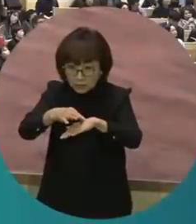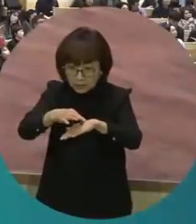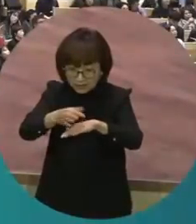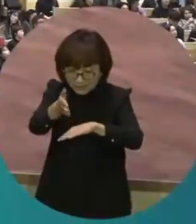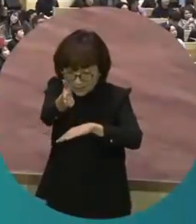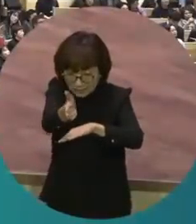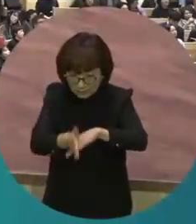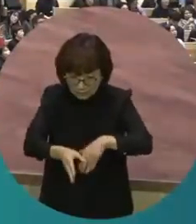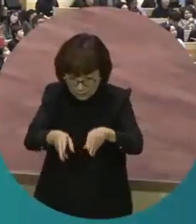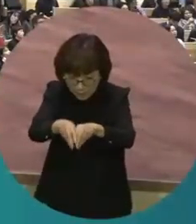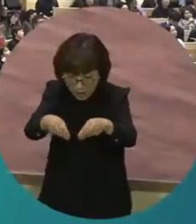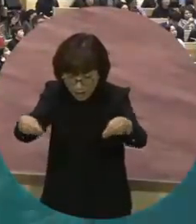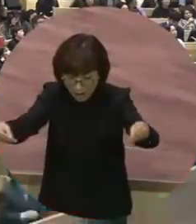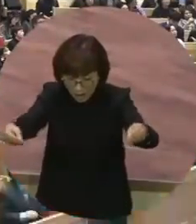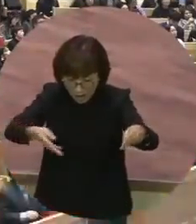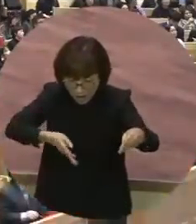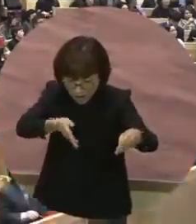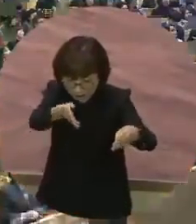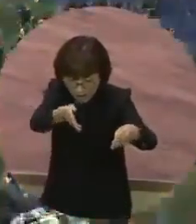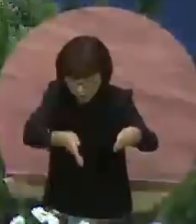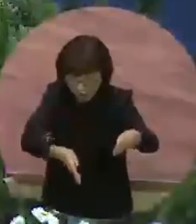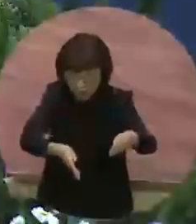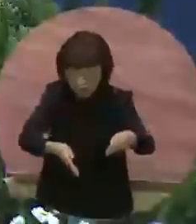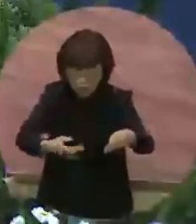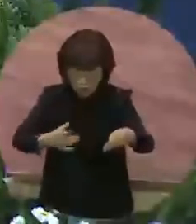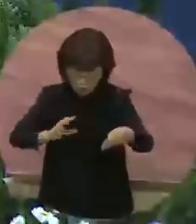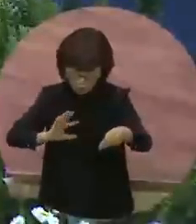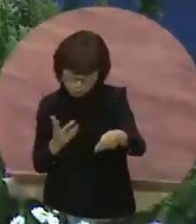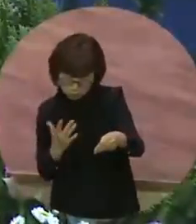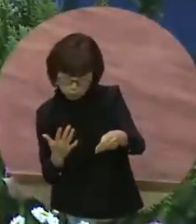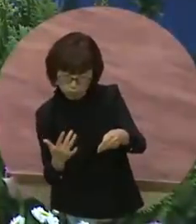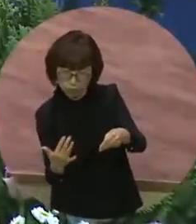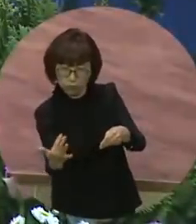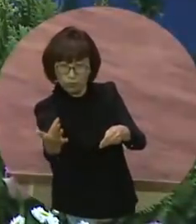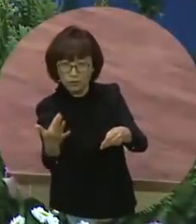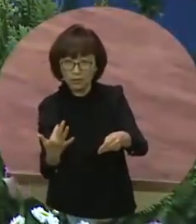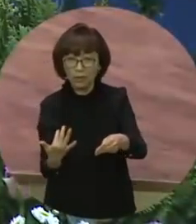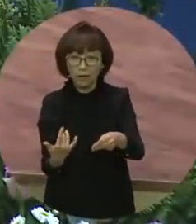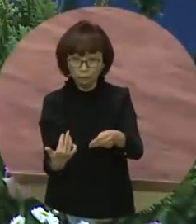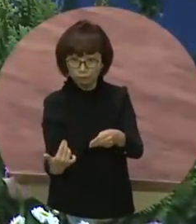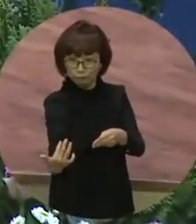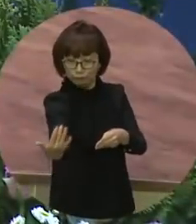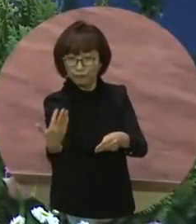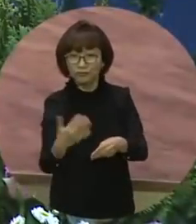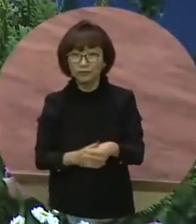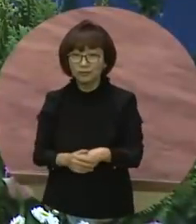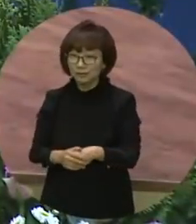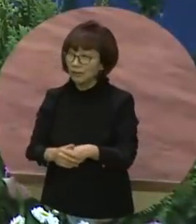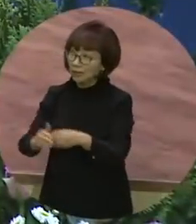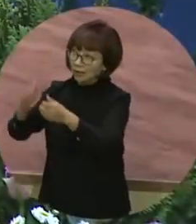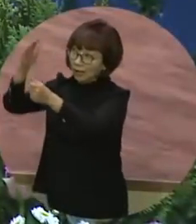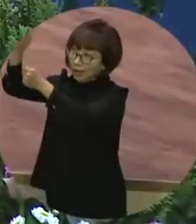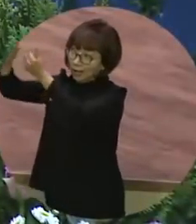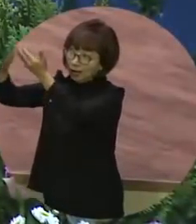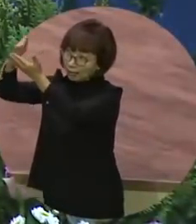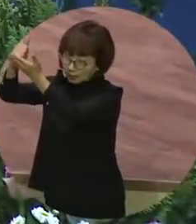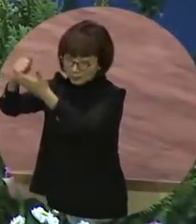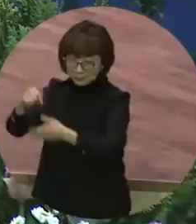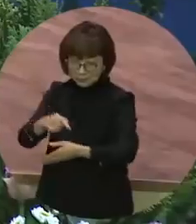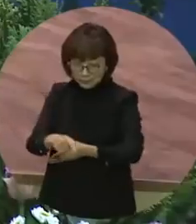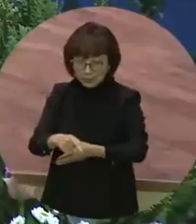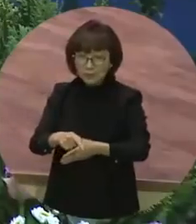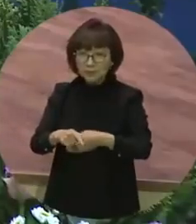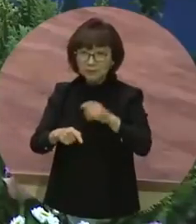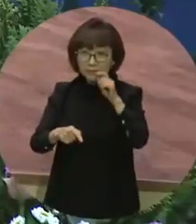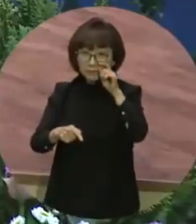지나더라. 자, 하나님께서요, 언약 체결을 아브라함과 하면서 아브라함과 함께